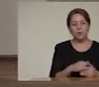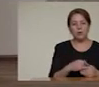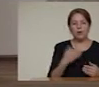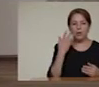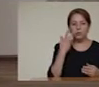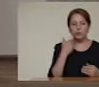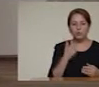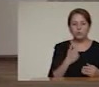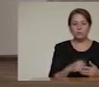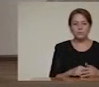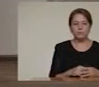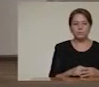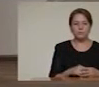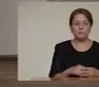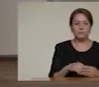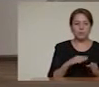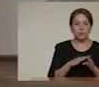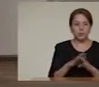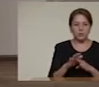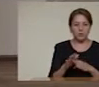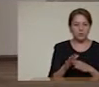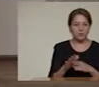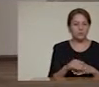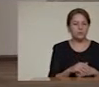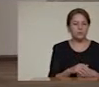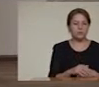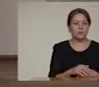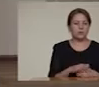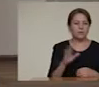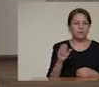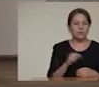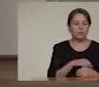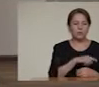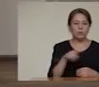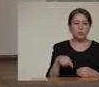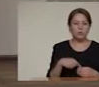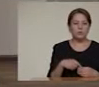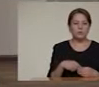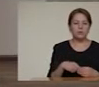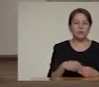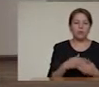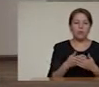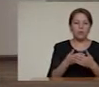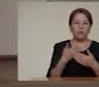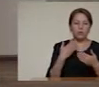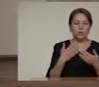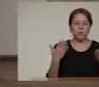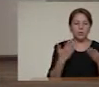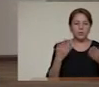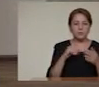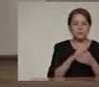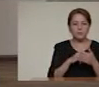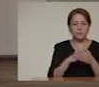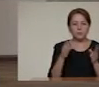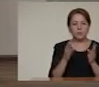qachon amalga oshirilganligi va ulardan oldin qanday sabablar bilan